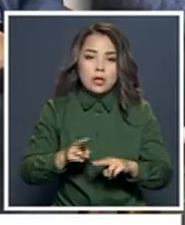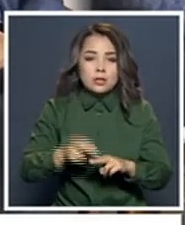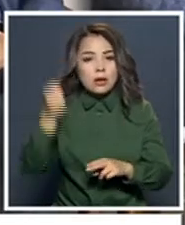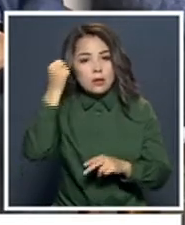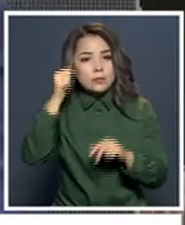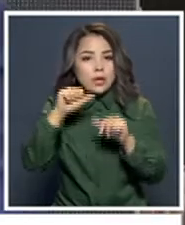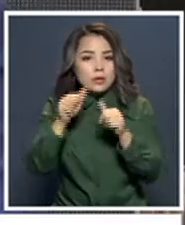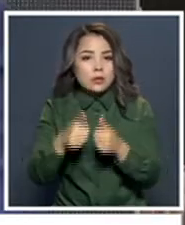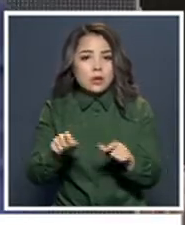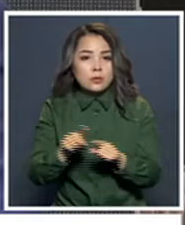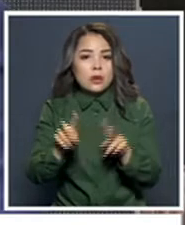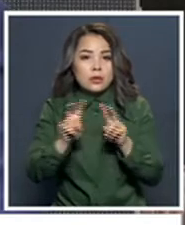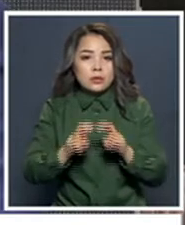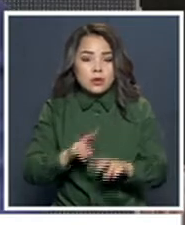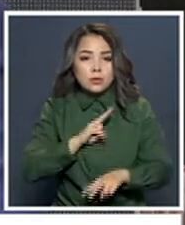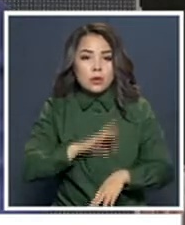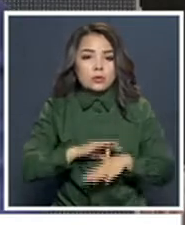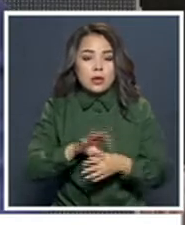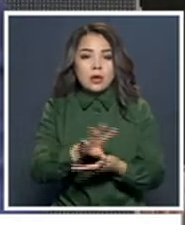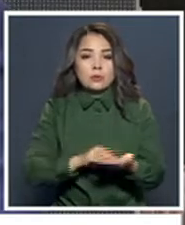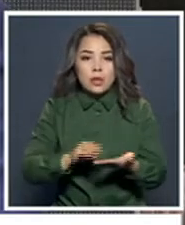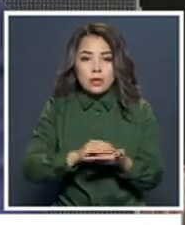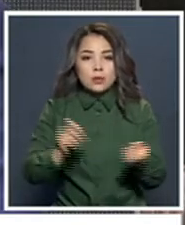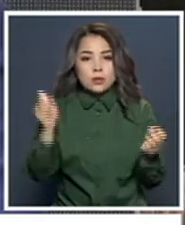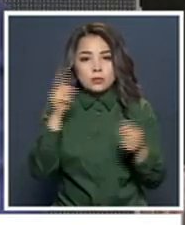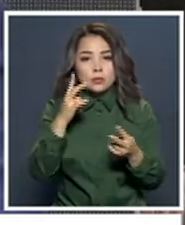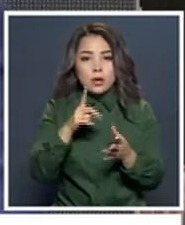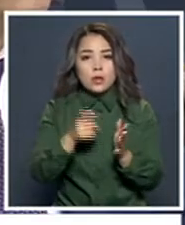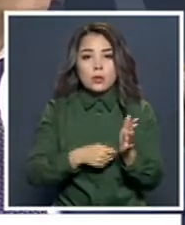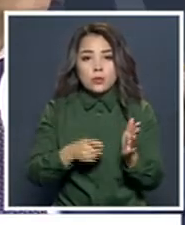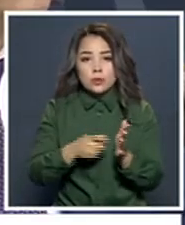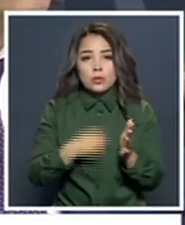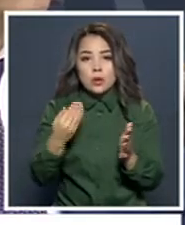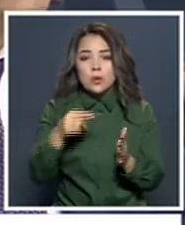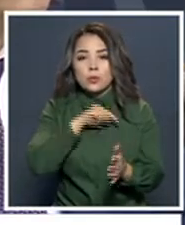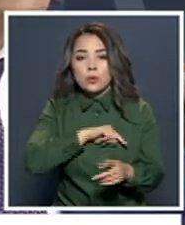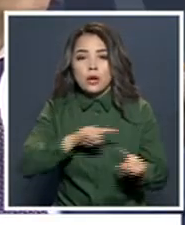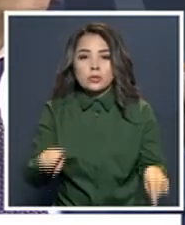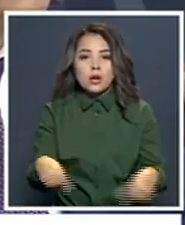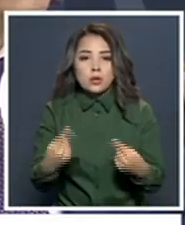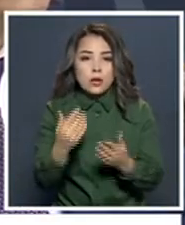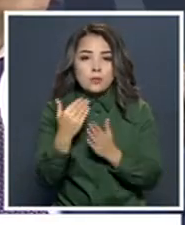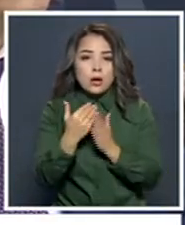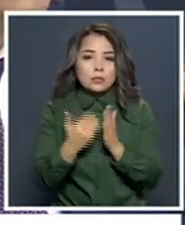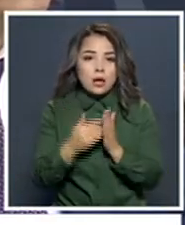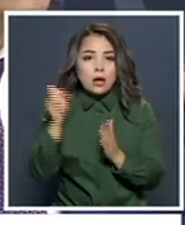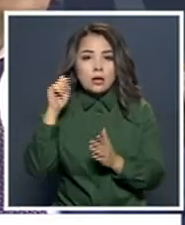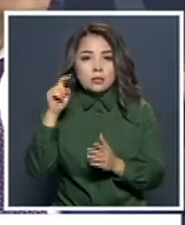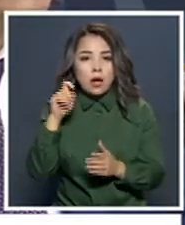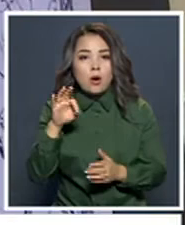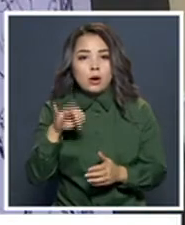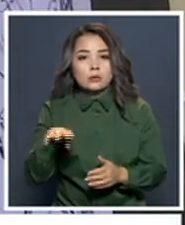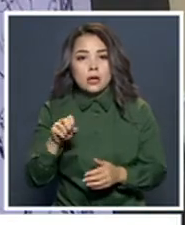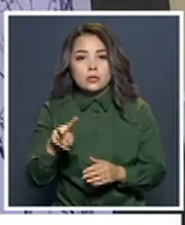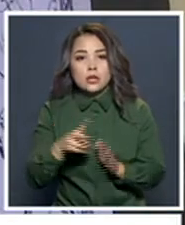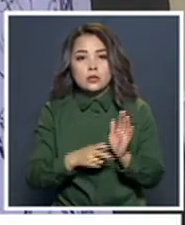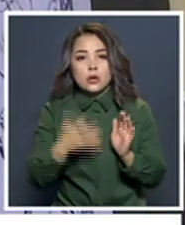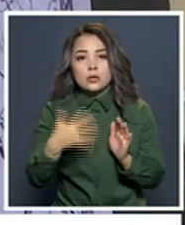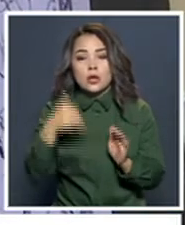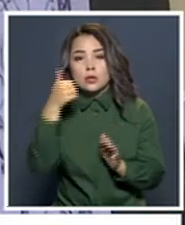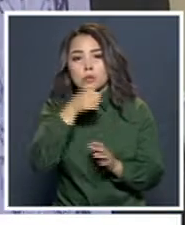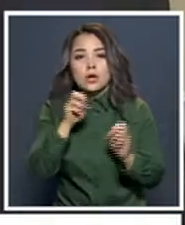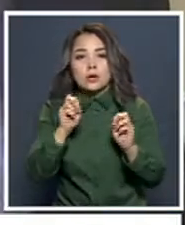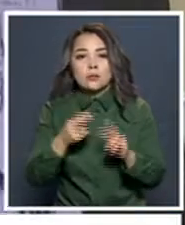ескерткіштердің бірқатарын қайта зерделеу қажет екені айқындалған. Қарағандыда рухани жаңғыру бағдарламасы аясында Алтын Орданың 750 жылдығына орай